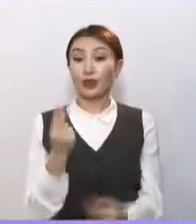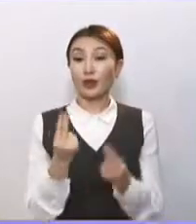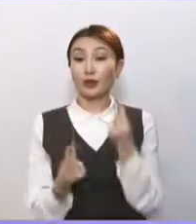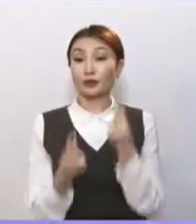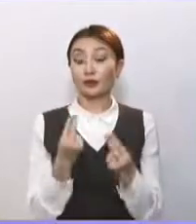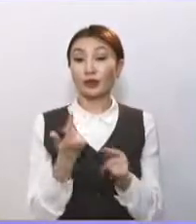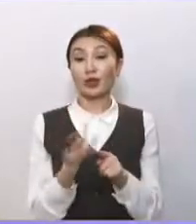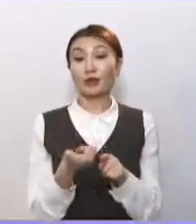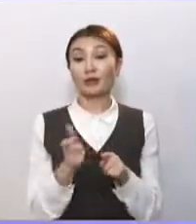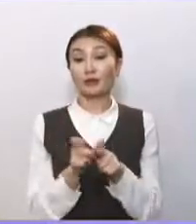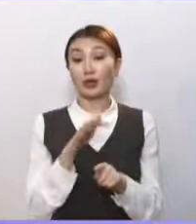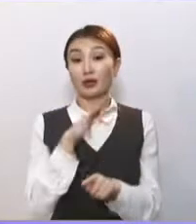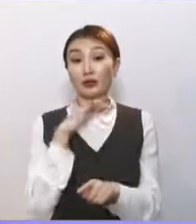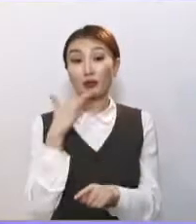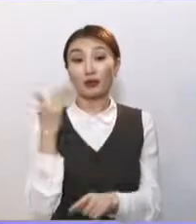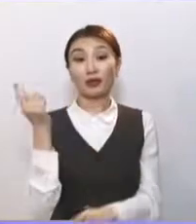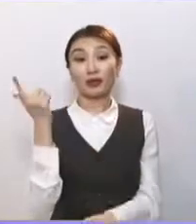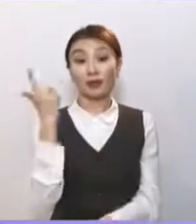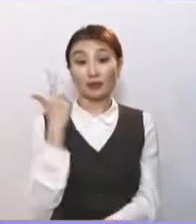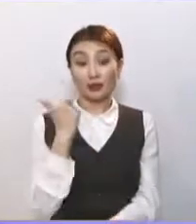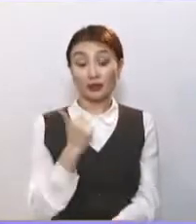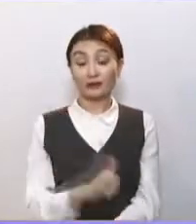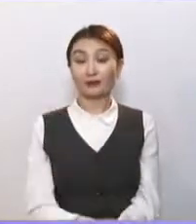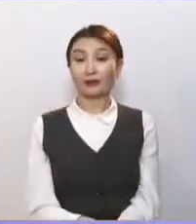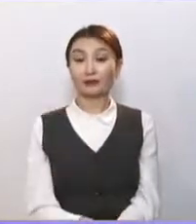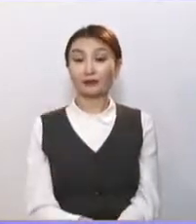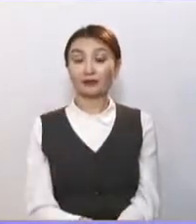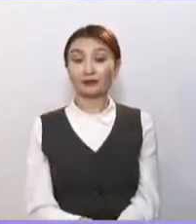Оюндар абдан көп экенин билдик.